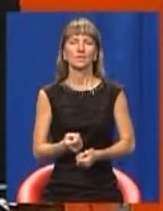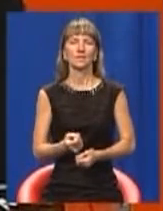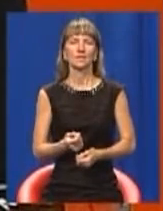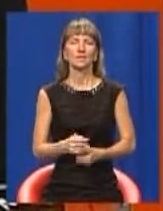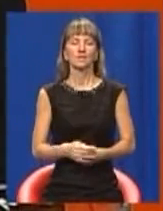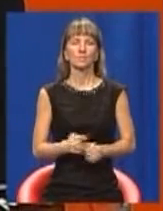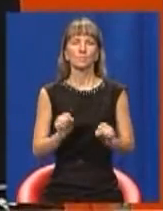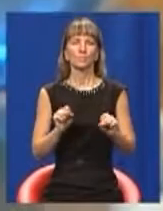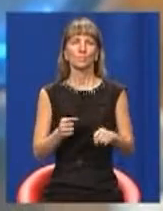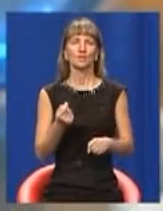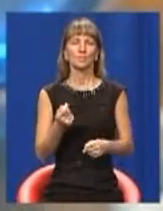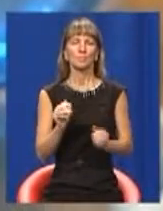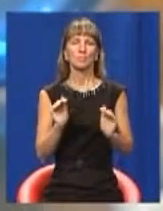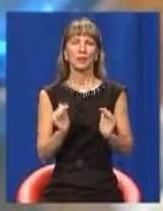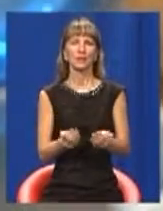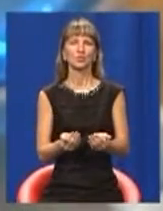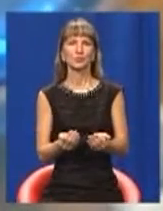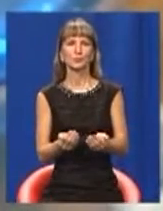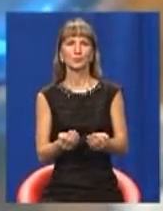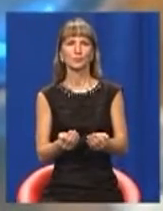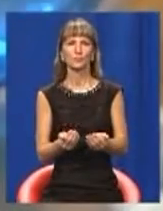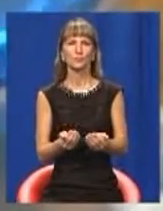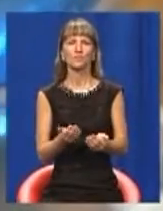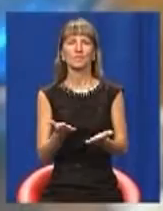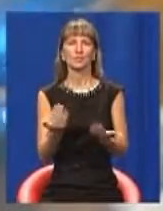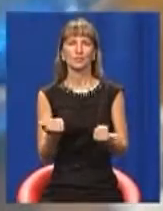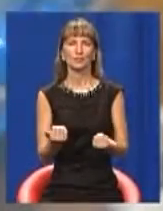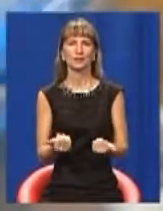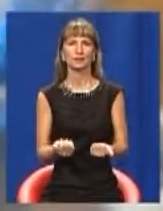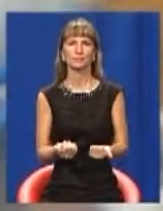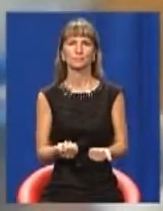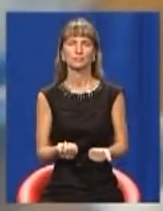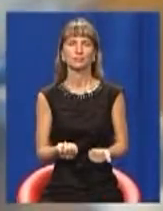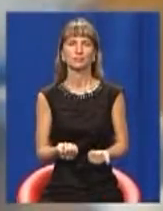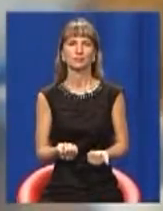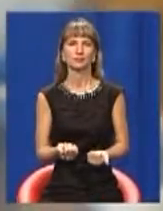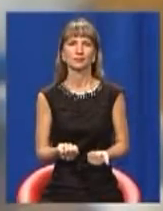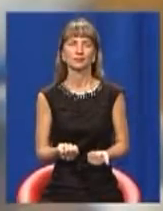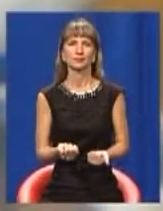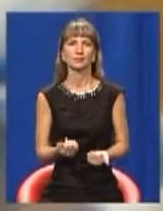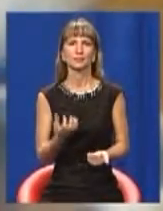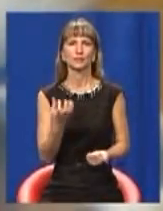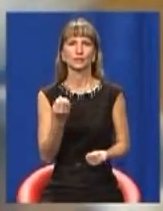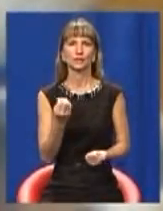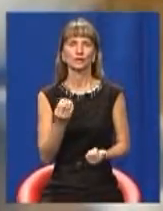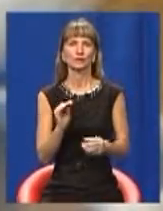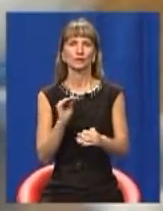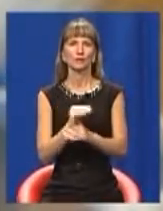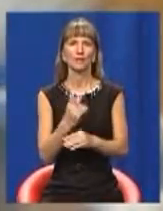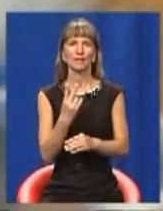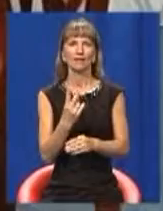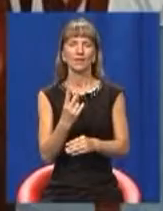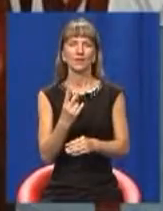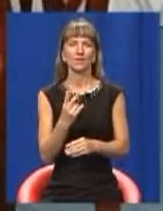Так, можно даже чуть-чуть меньше. Вот, давай. Есть. А давай-ка еще две штучки,